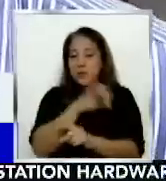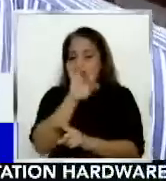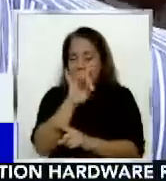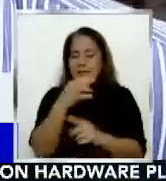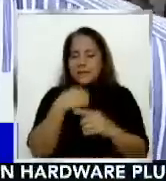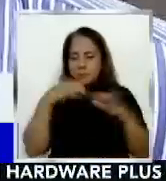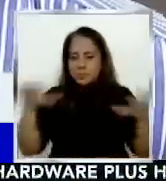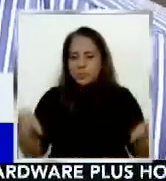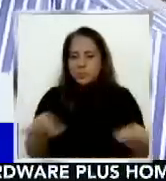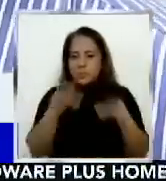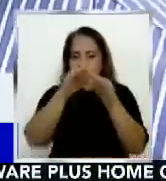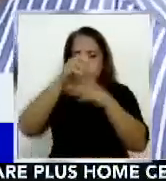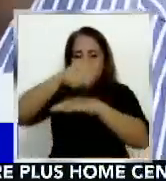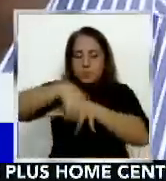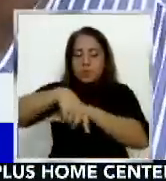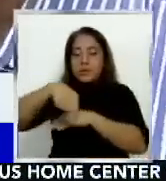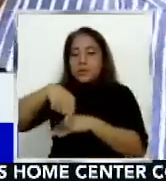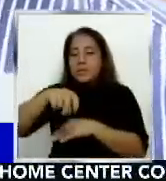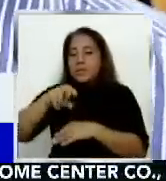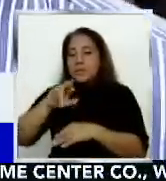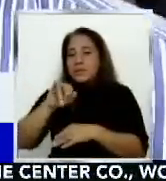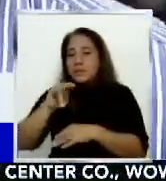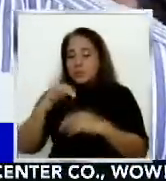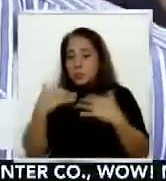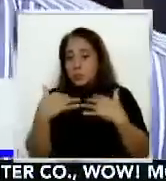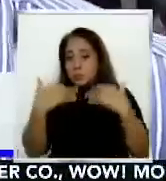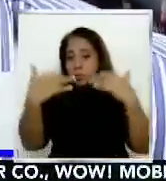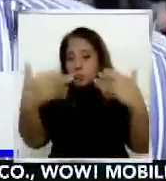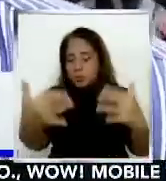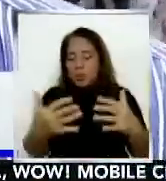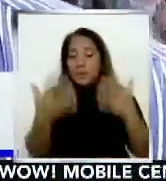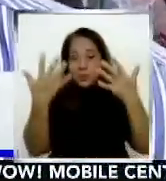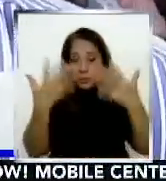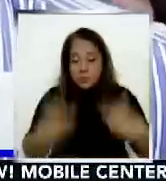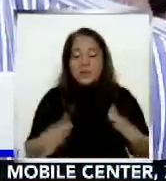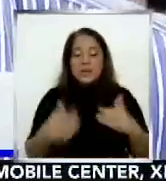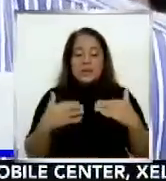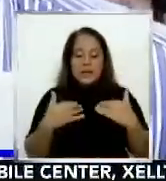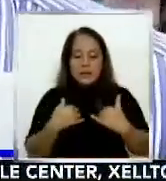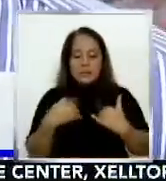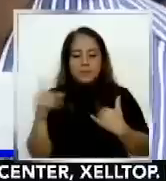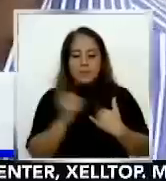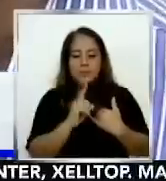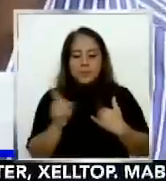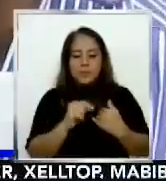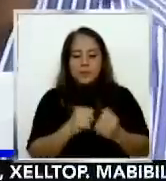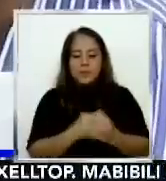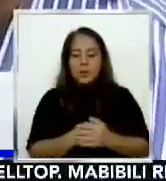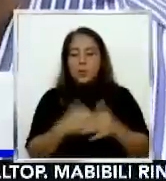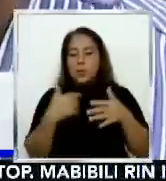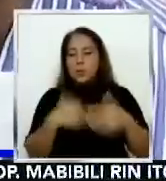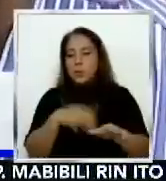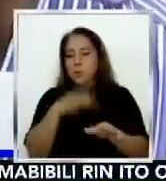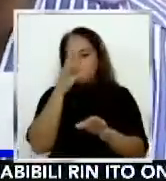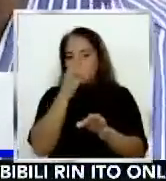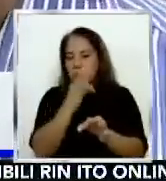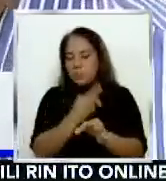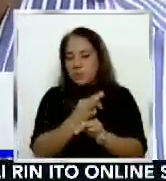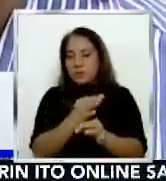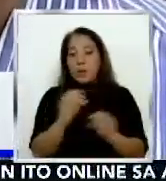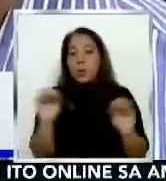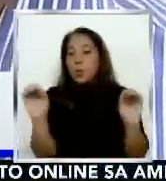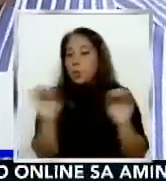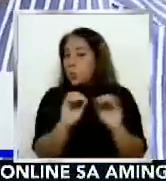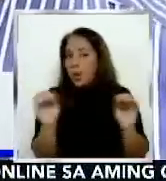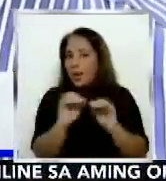sa Quirino Grandstand at pagkatapos po noon ay magkakaroon tayo ng tinatawag nating Walk of Faith. Wala po yung ating malaking imahe, hindi